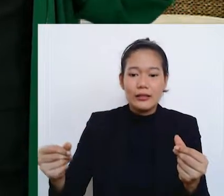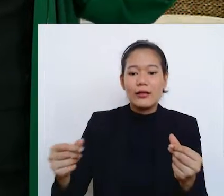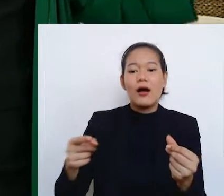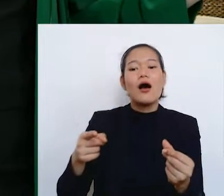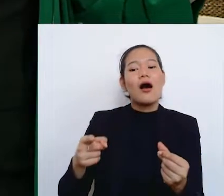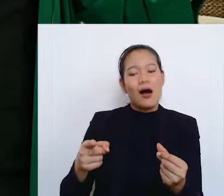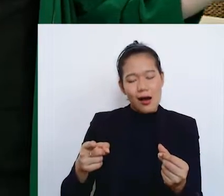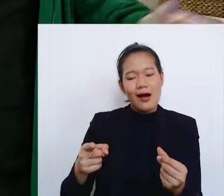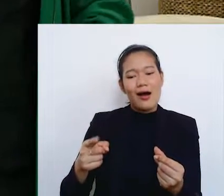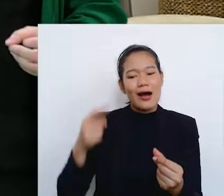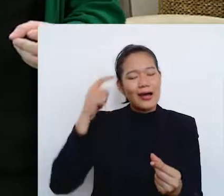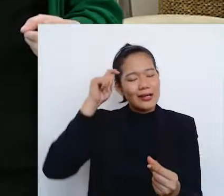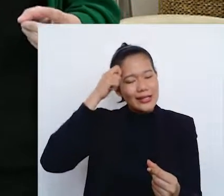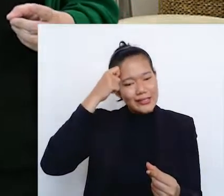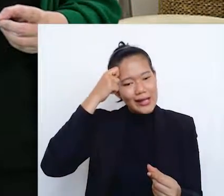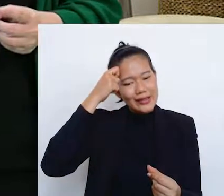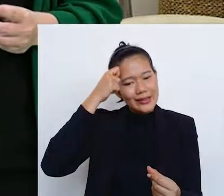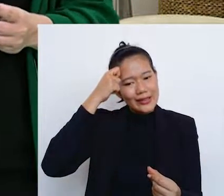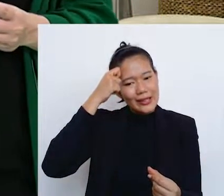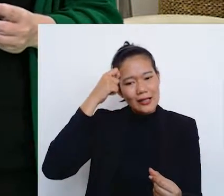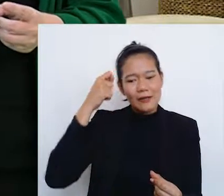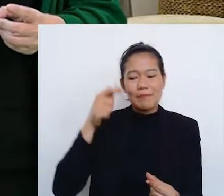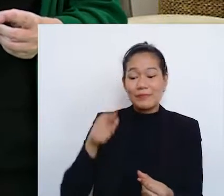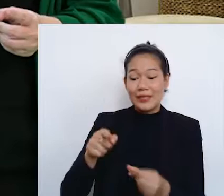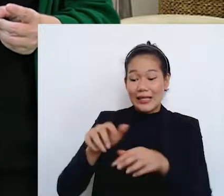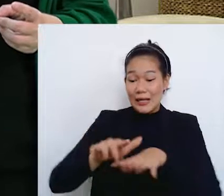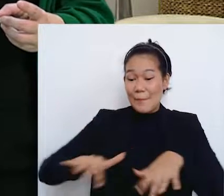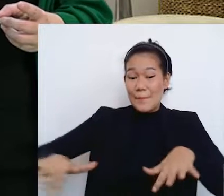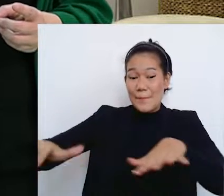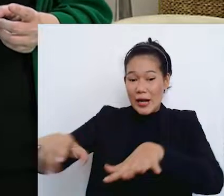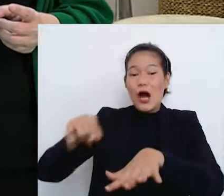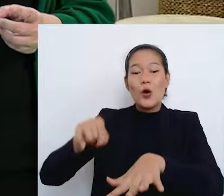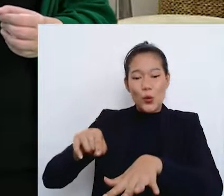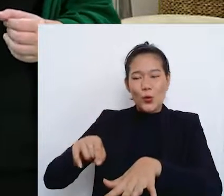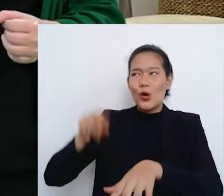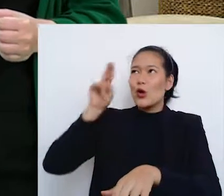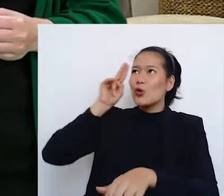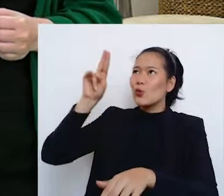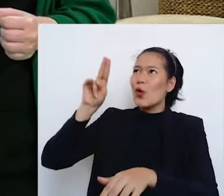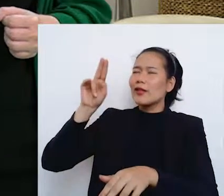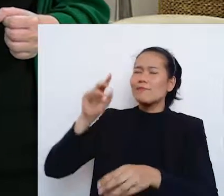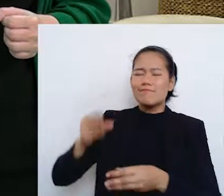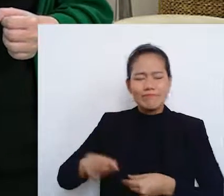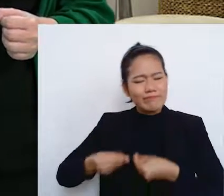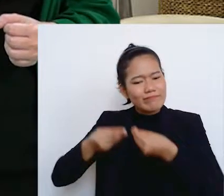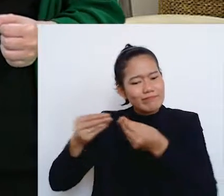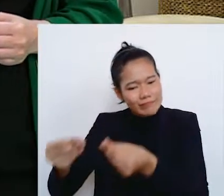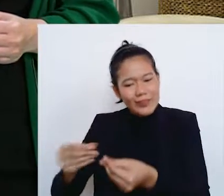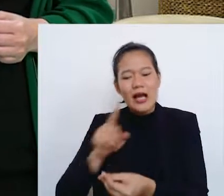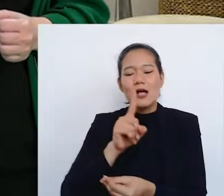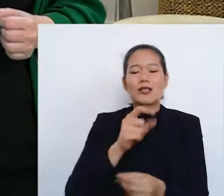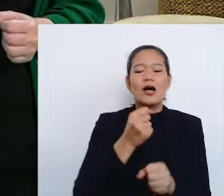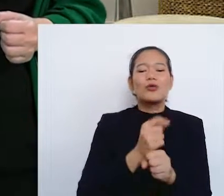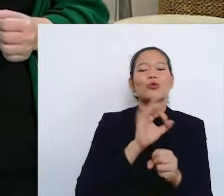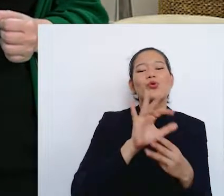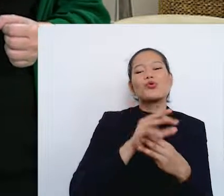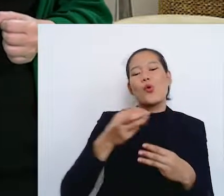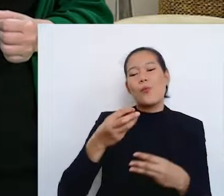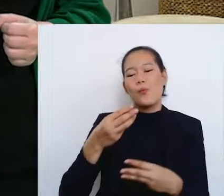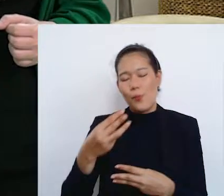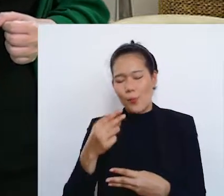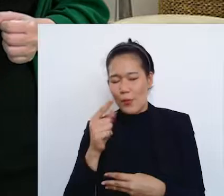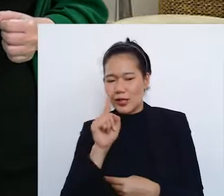hari ini, kita selalu diingatkan, di padang gurun itu Tuhan selalu sediakan satu